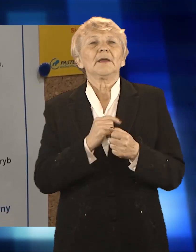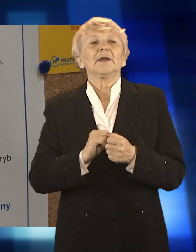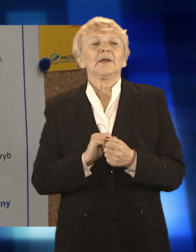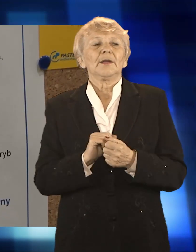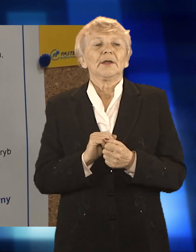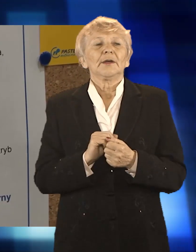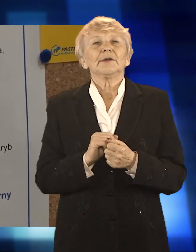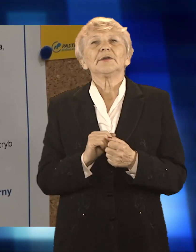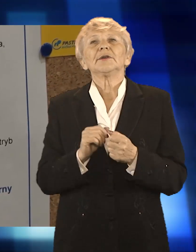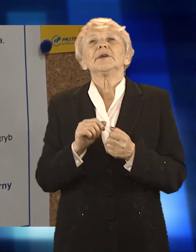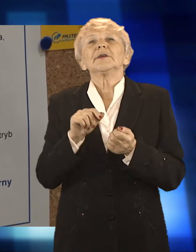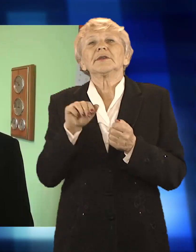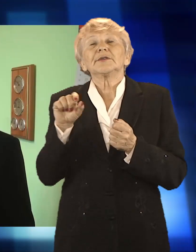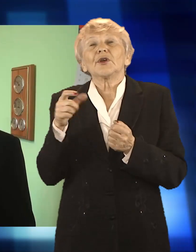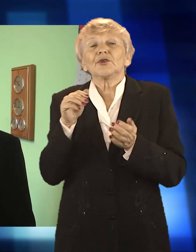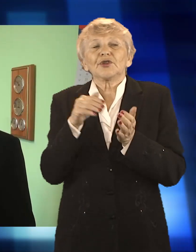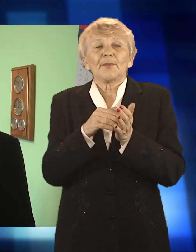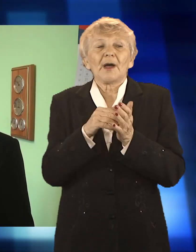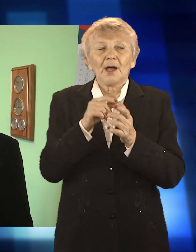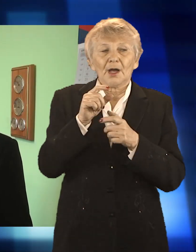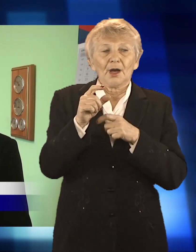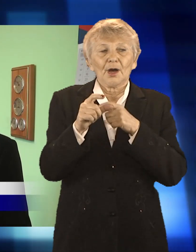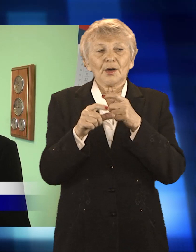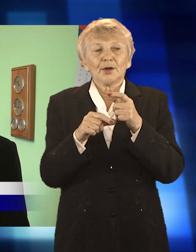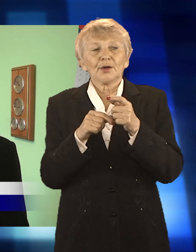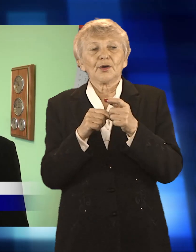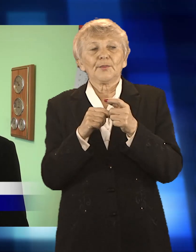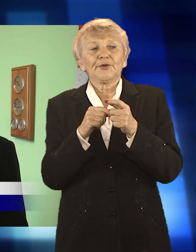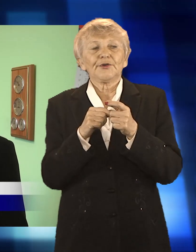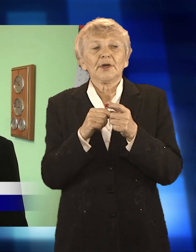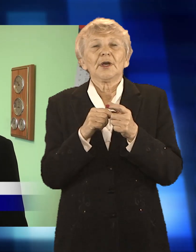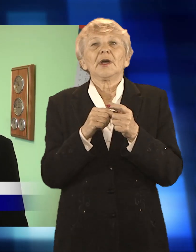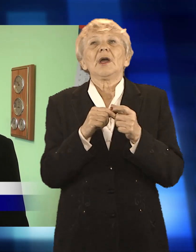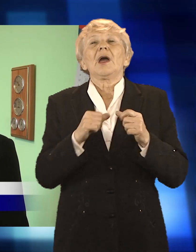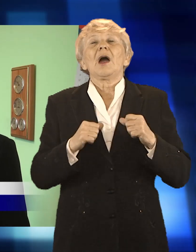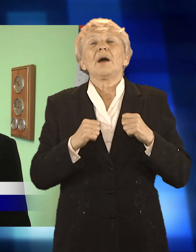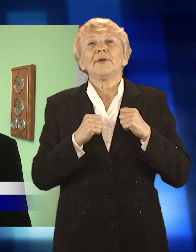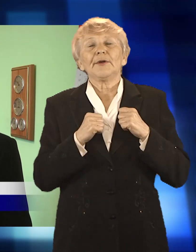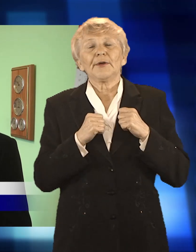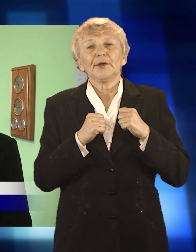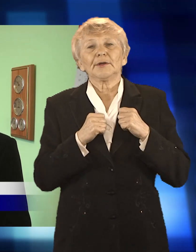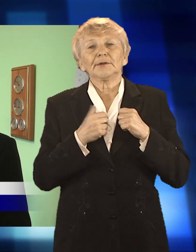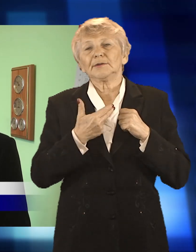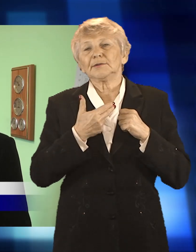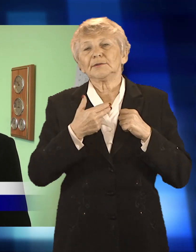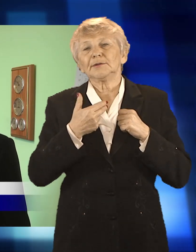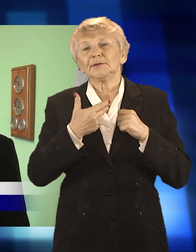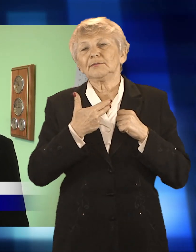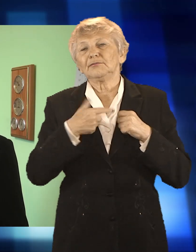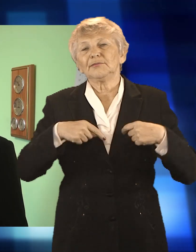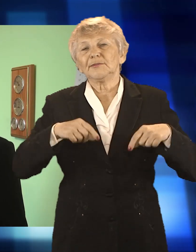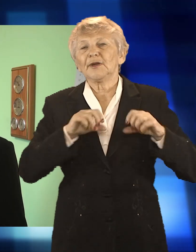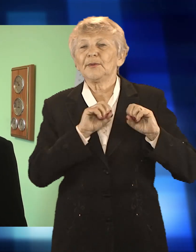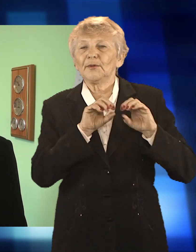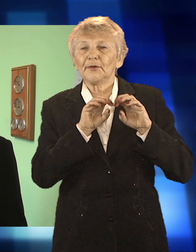ani jednego potwierdzonego przypadku. Możliwości diagnostyczne w Polsce się poprawiają. Do tej pory były możliwości badania prób